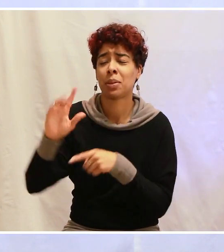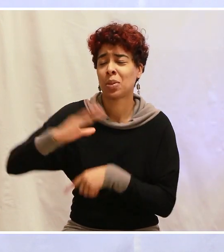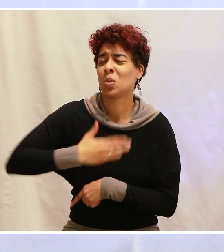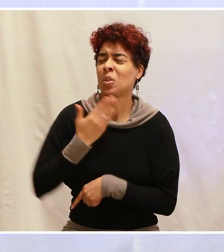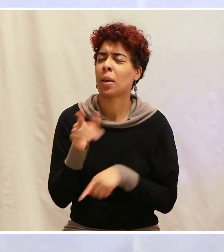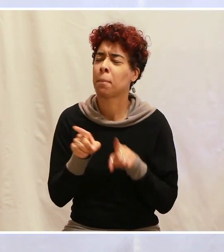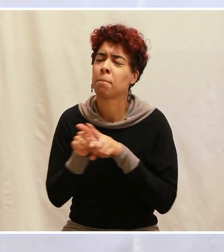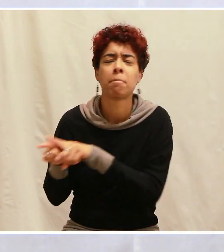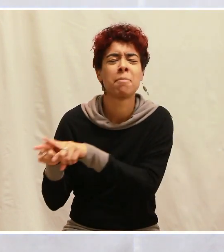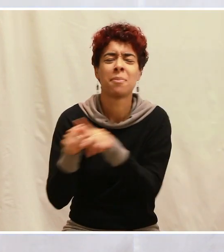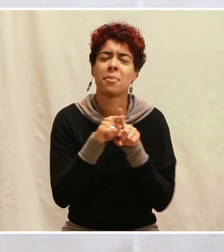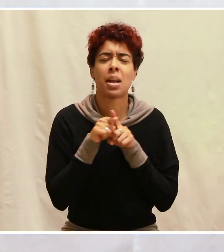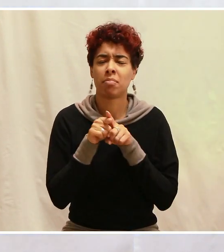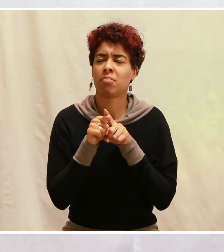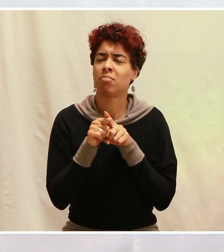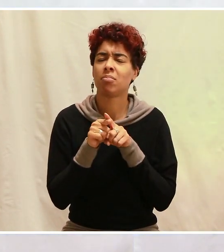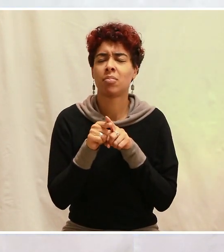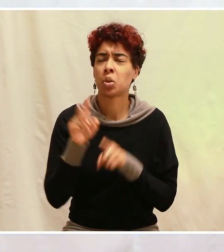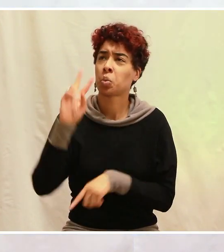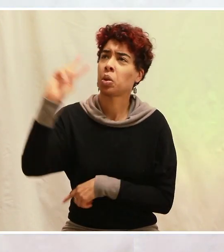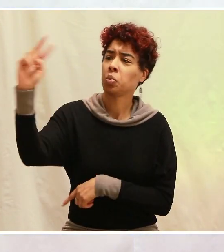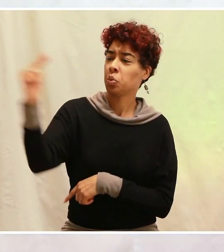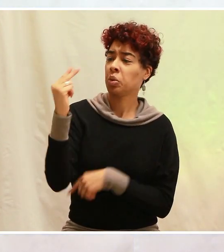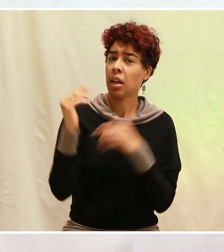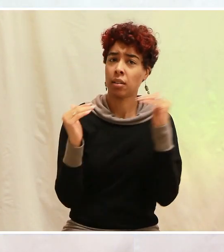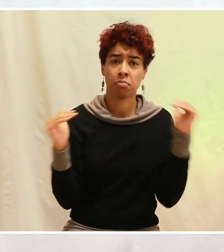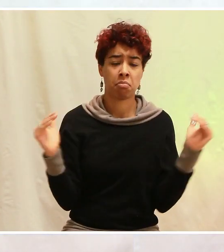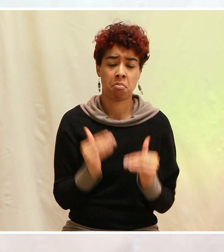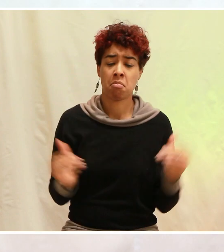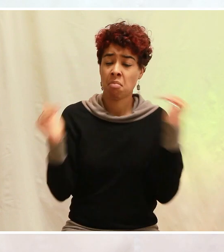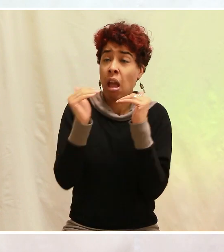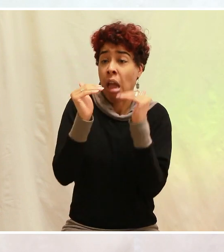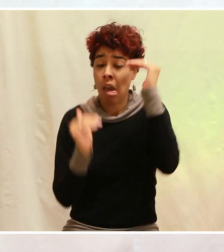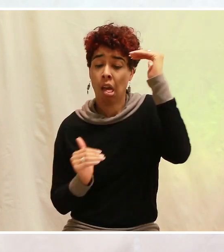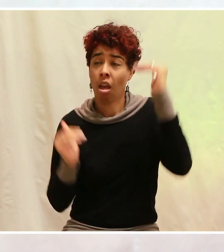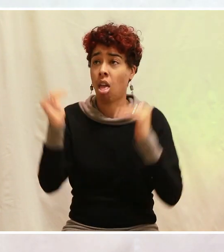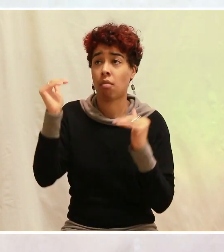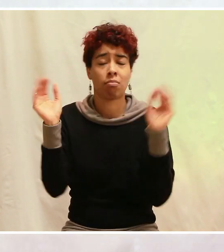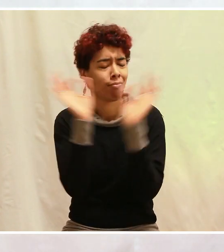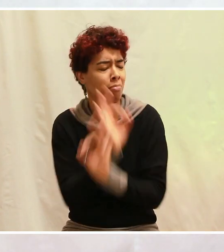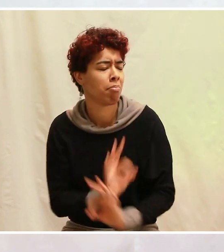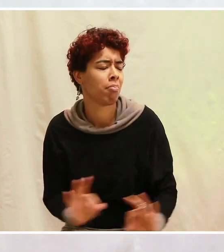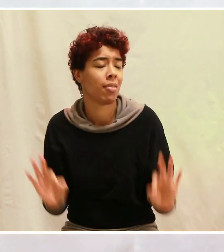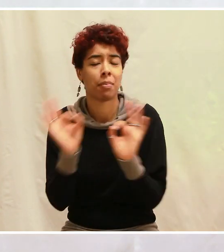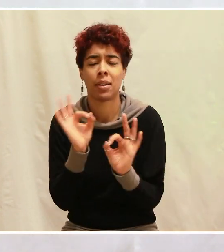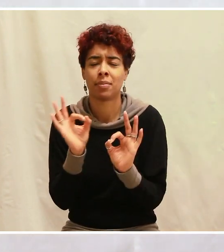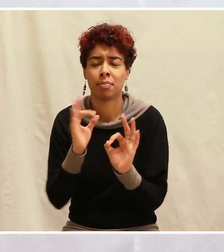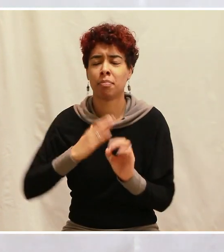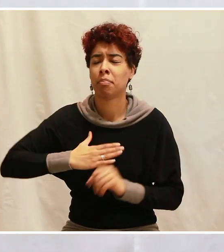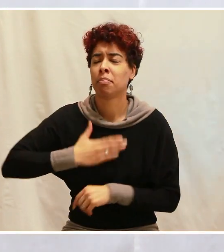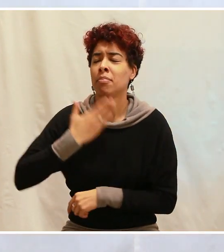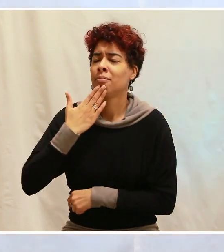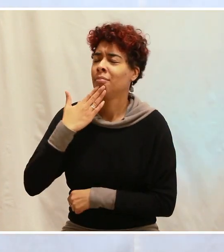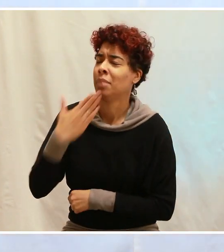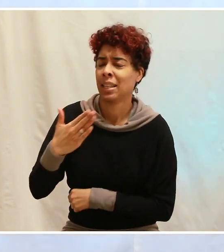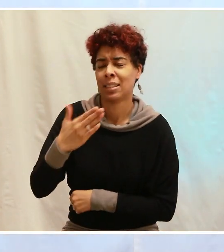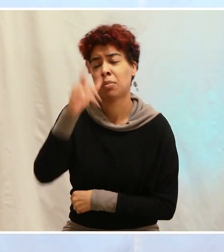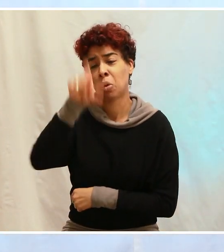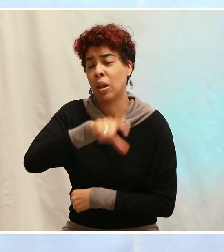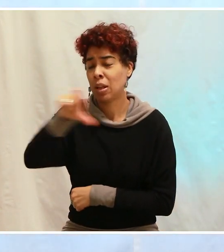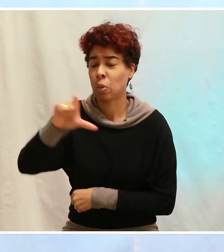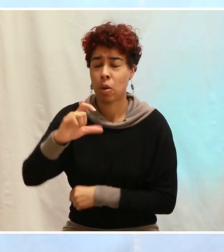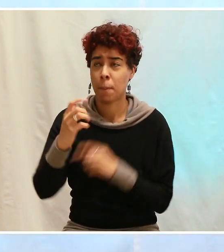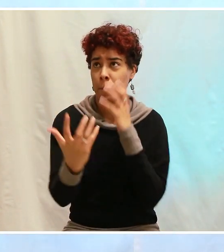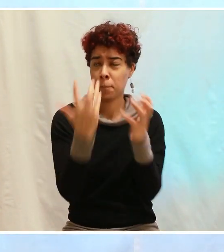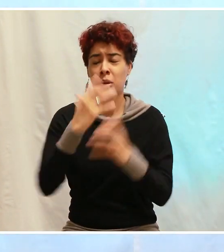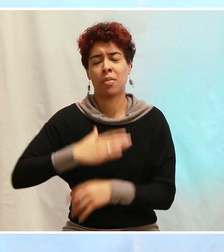tous égaux devant toi. Il n'y a pas de plus grand ou du plus petit. Seigneur, je te loue pour l'amour manifesté à la croix en Jésus-Christ. Merci de bénir